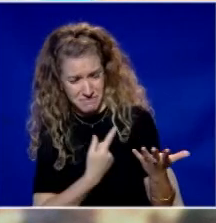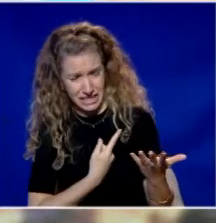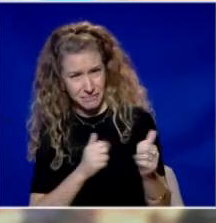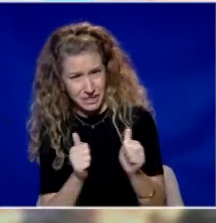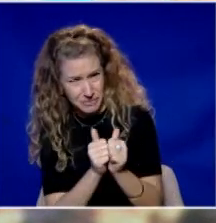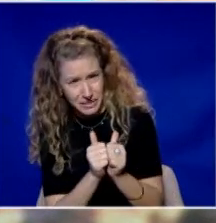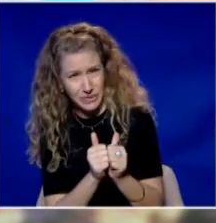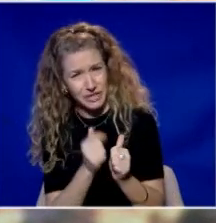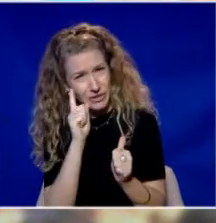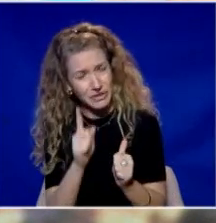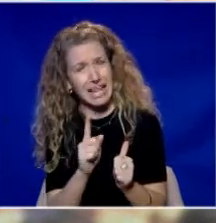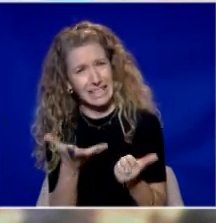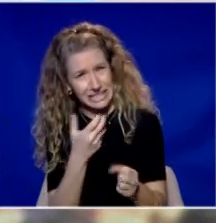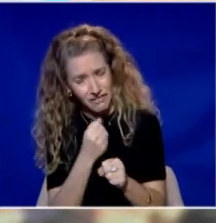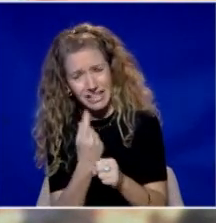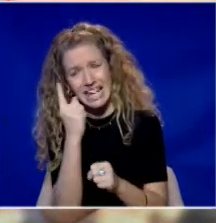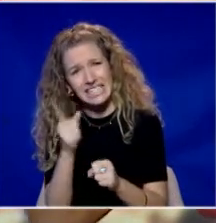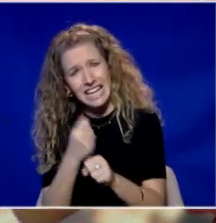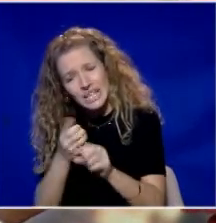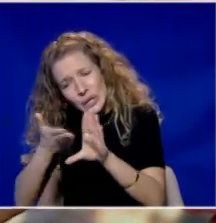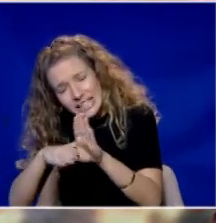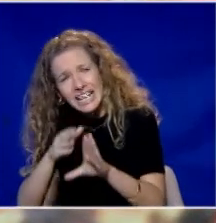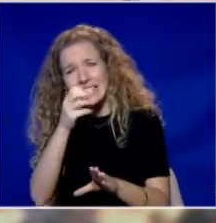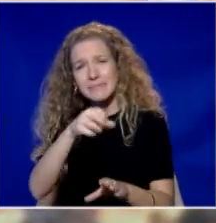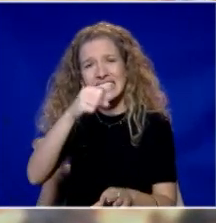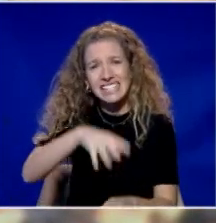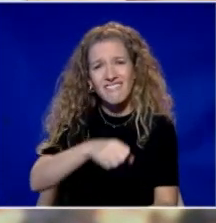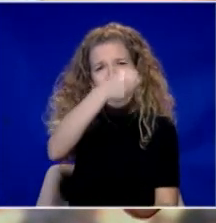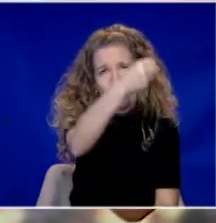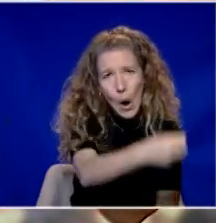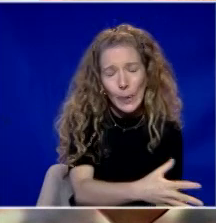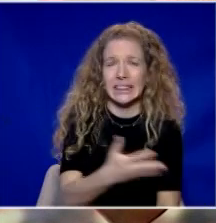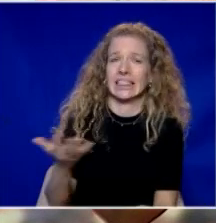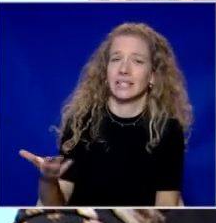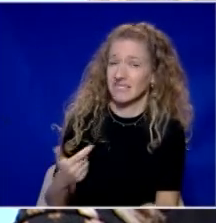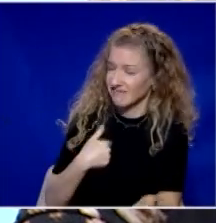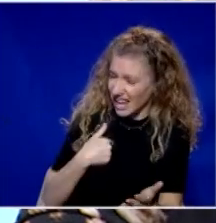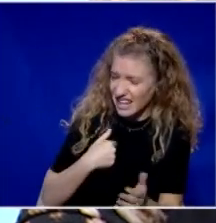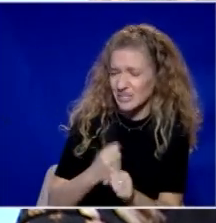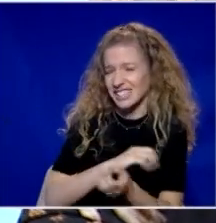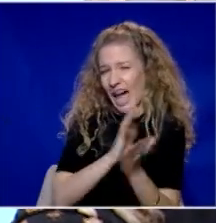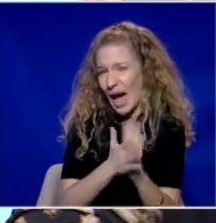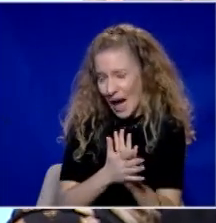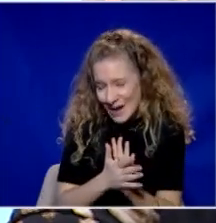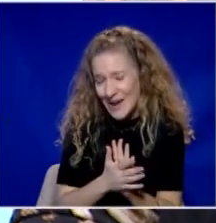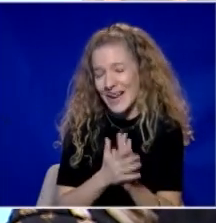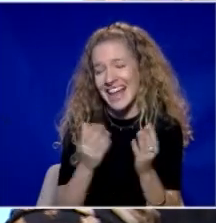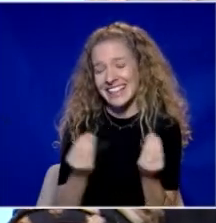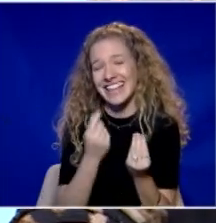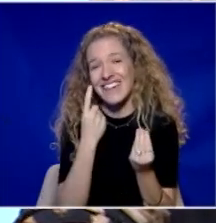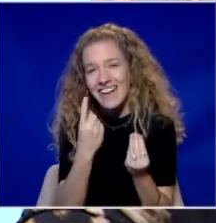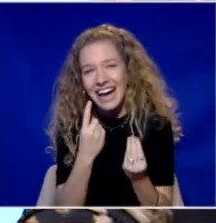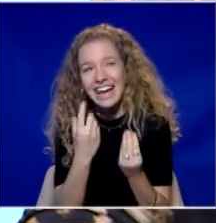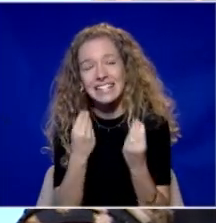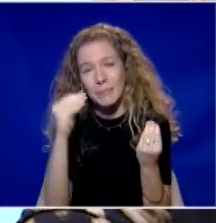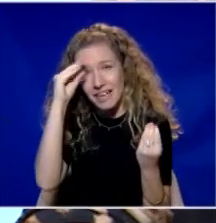אחד צריך לעשות כלים, להוריד את הזבל הזה. השנייה צריכה לבשל. את הכלים, את הזבל, זה הכל אני עושה. אבל הוא עושה דבר אחד, דבר אחד שהרבה